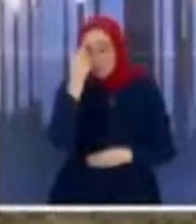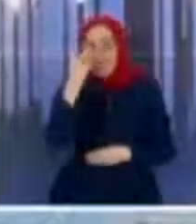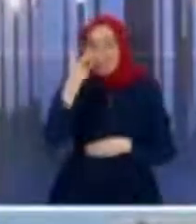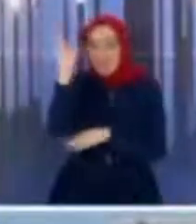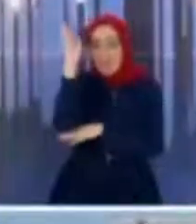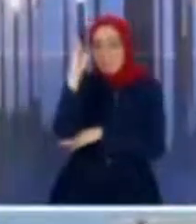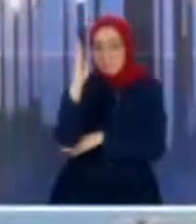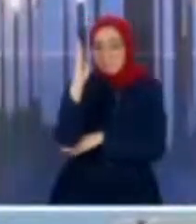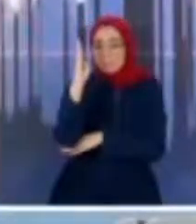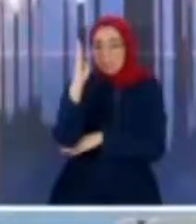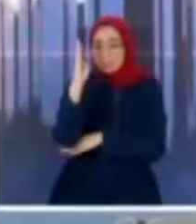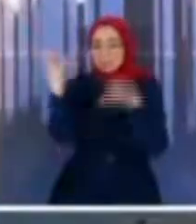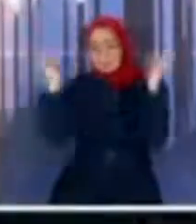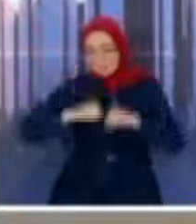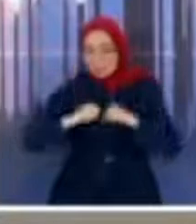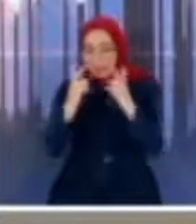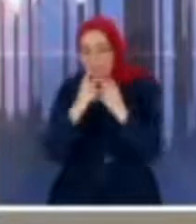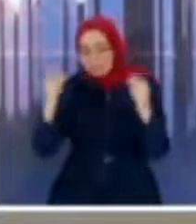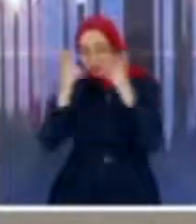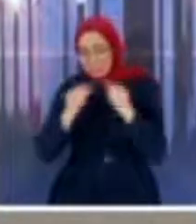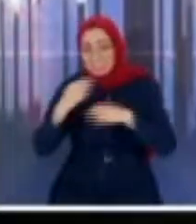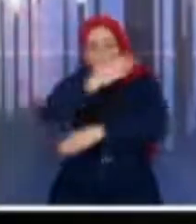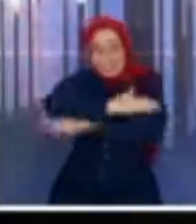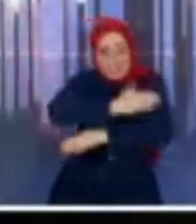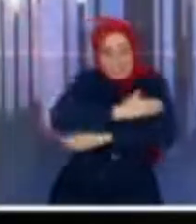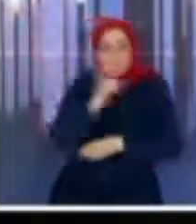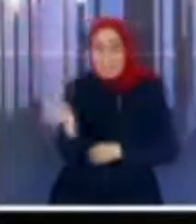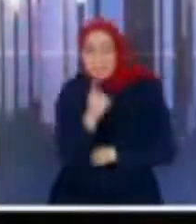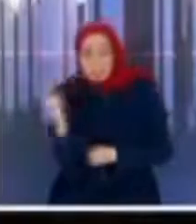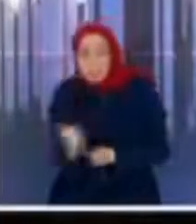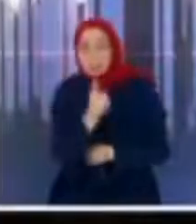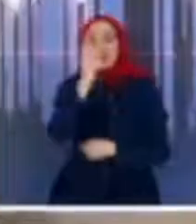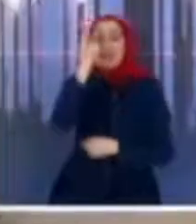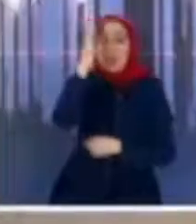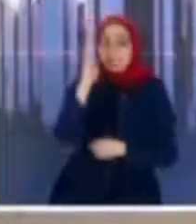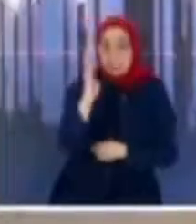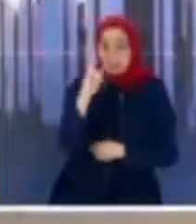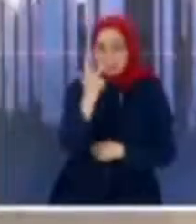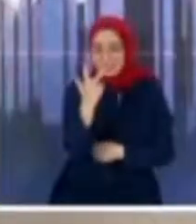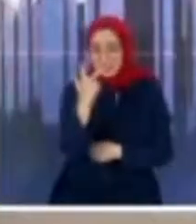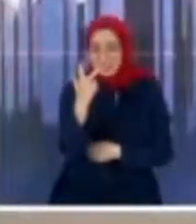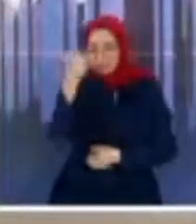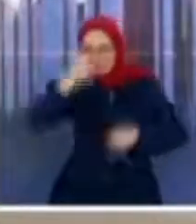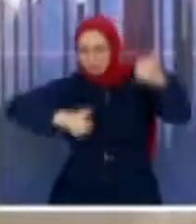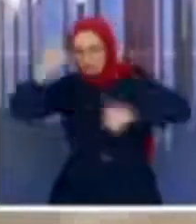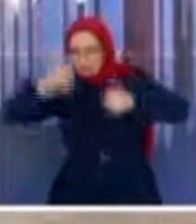أمام الجمعيات الممثلة لولايات قفصة وتوزر في نهائيات علاش لا.